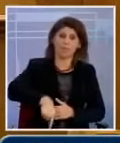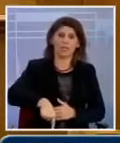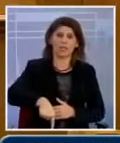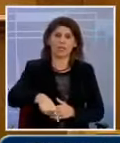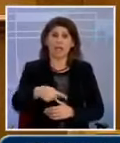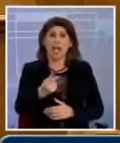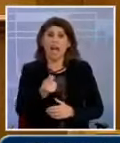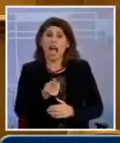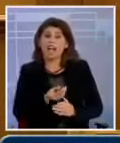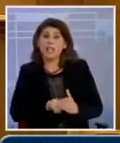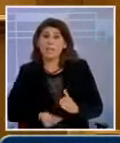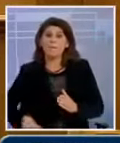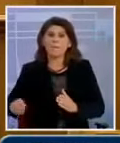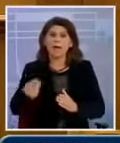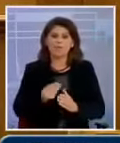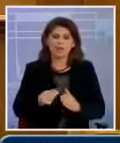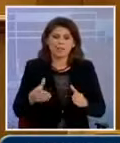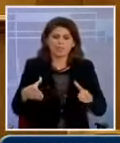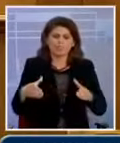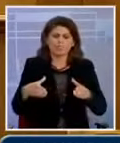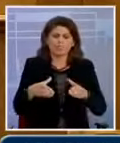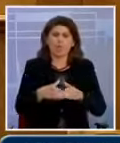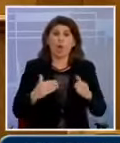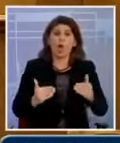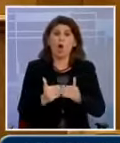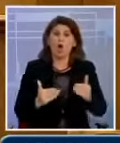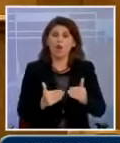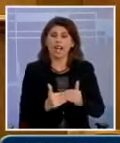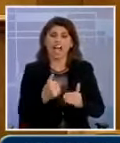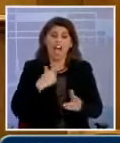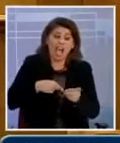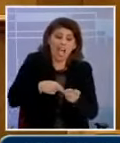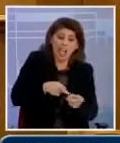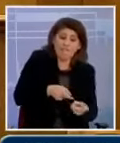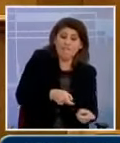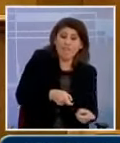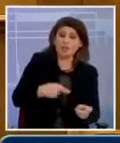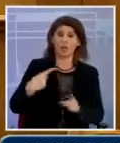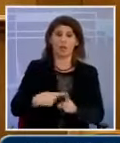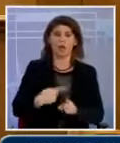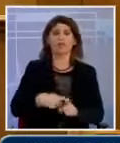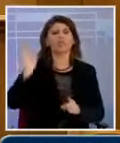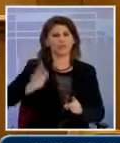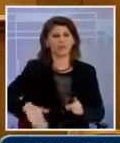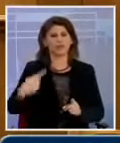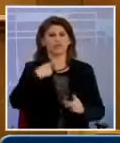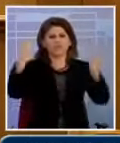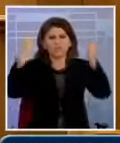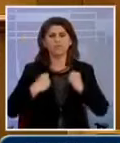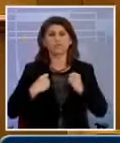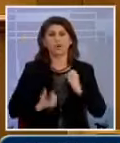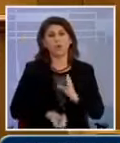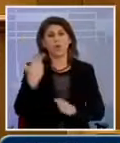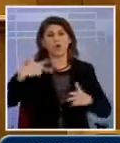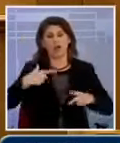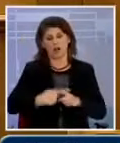ασφιχτικά χρονικά όρια, ο εκβιασμός της Ελλάδας και εν τέλει η αποτυχία της νέας ελληνικής